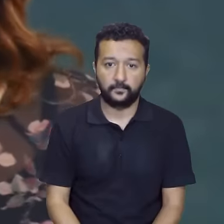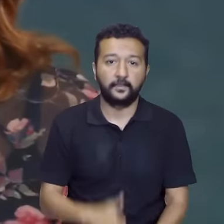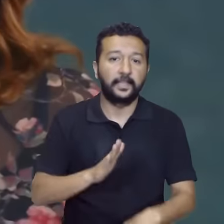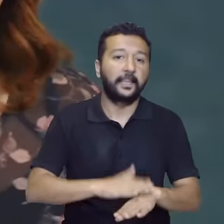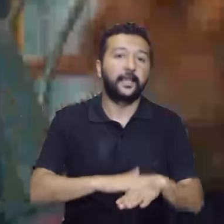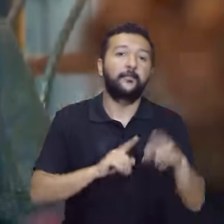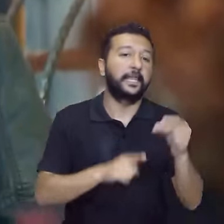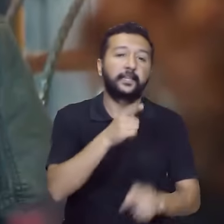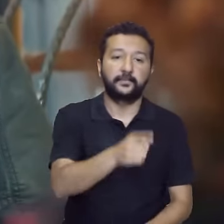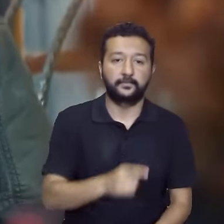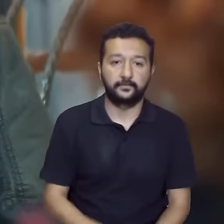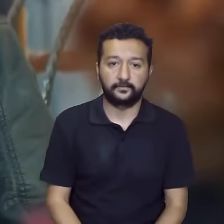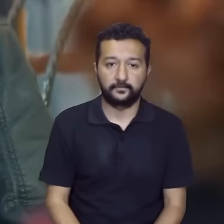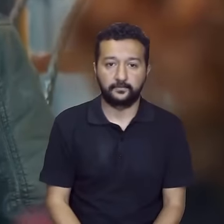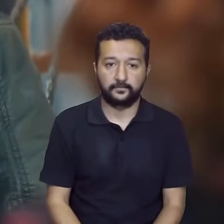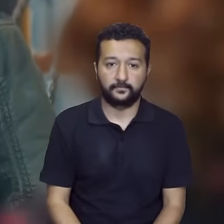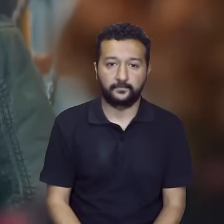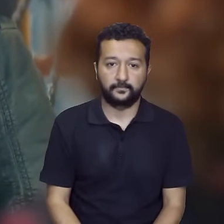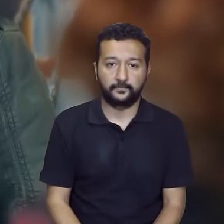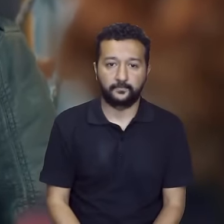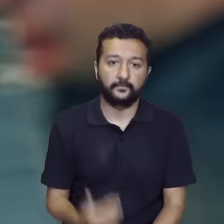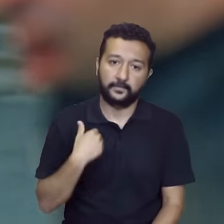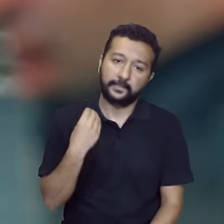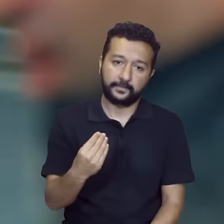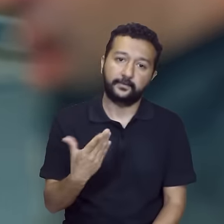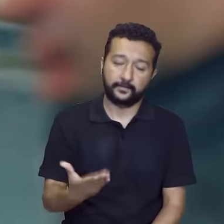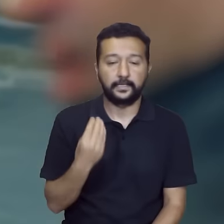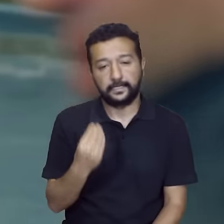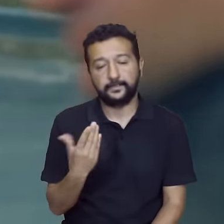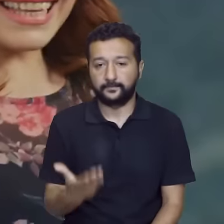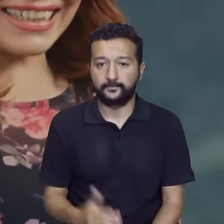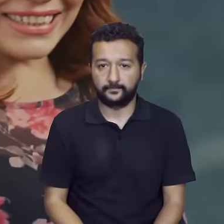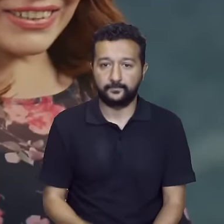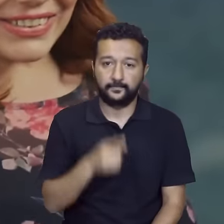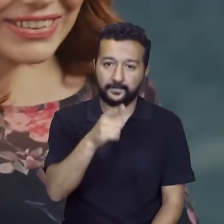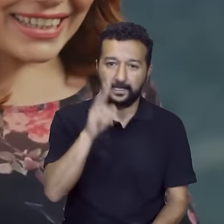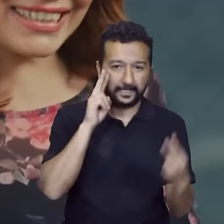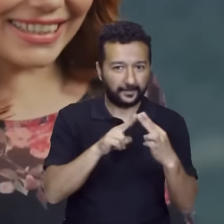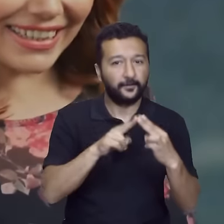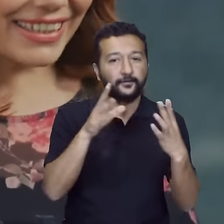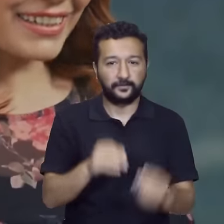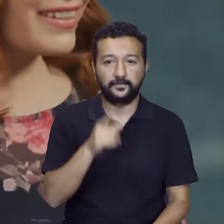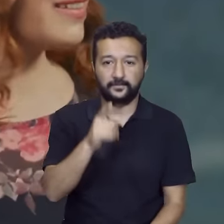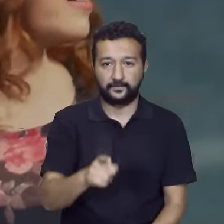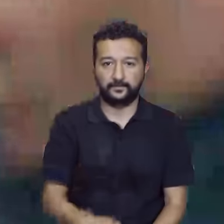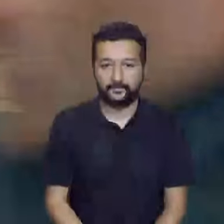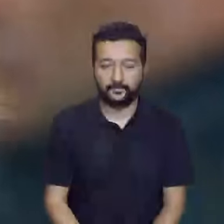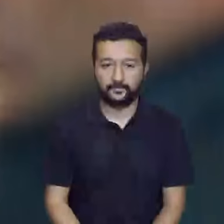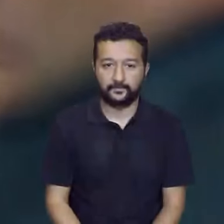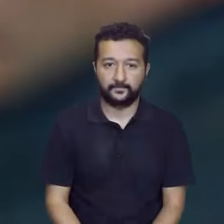Ne haber İlyas? İlyas dumur afallamış bakıyor. İyi. Senle de görüşeceğiz.